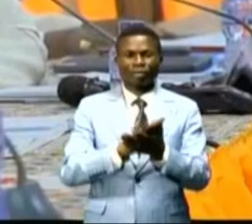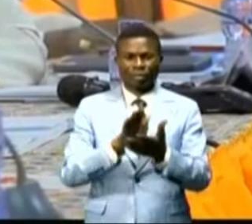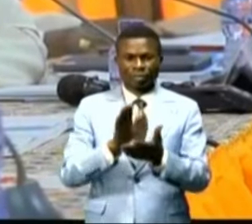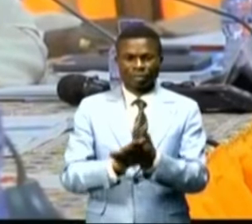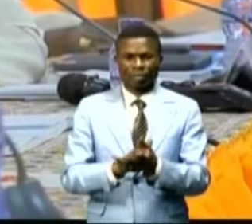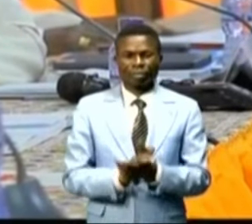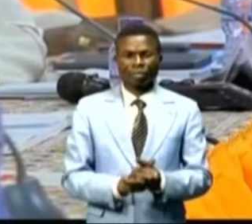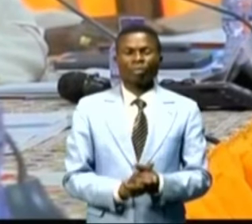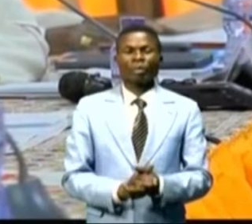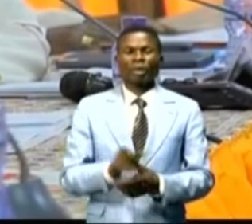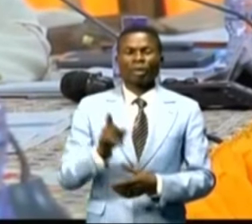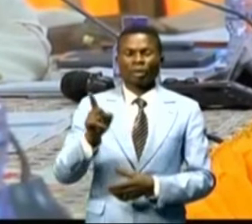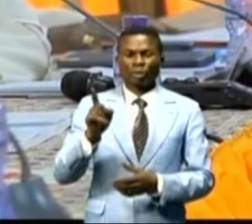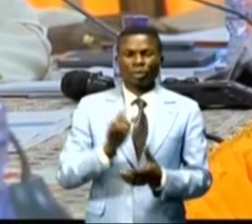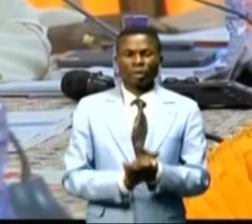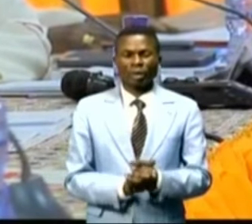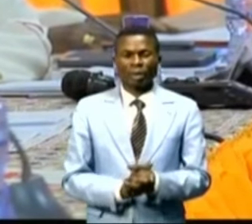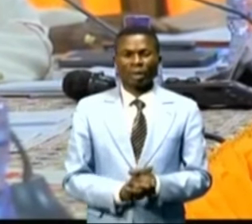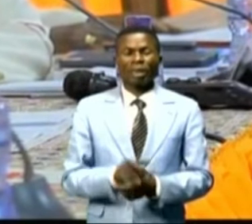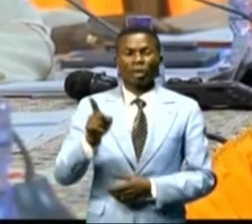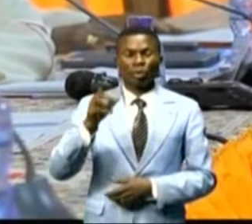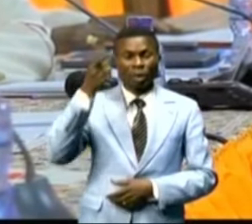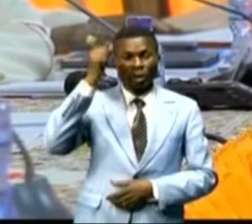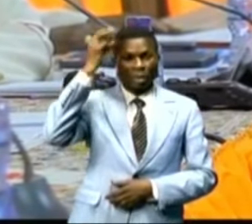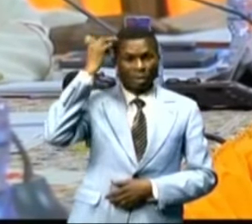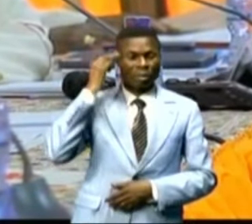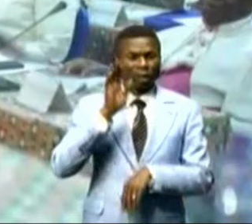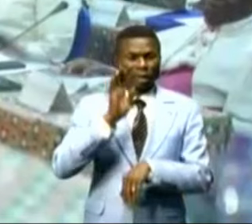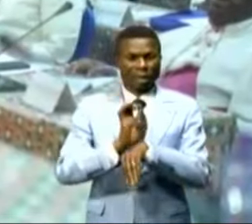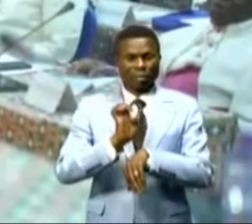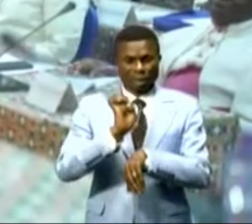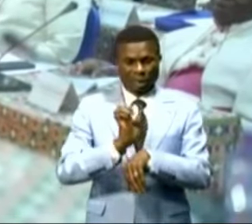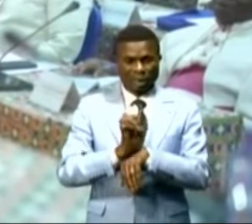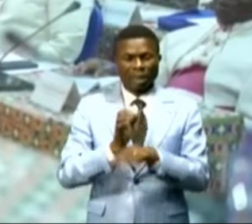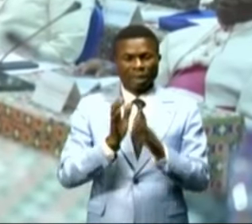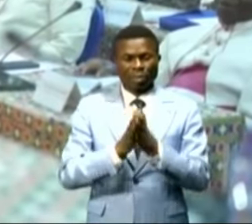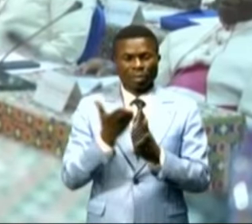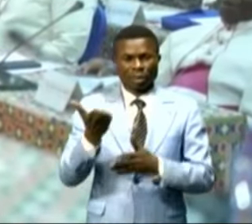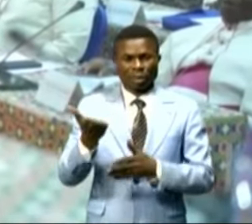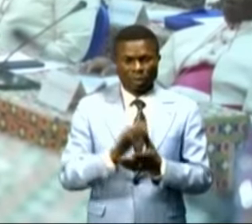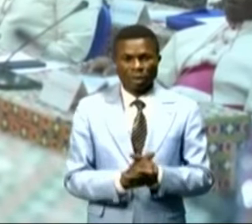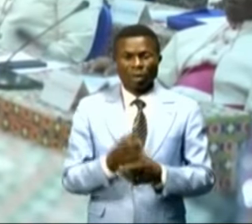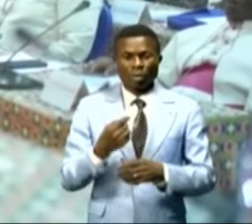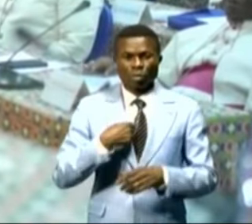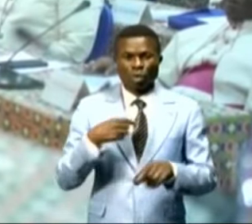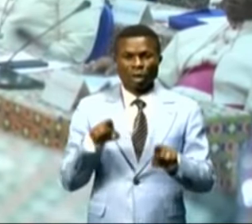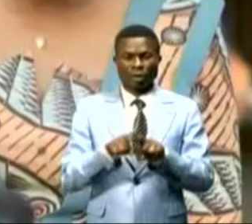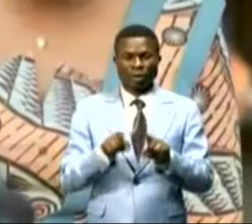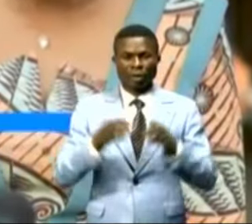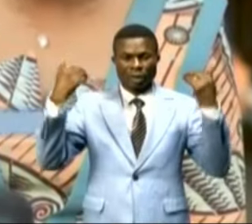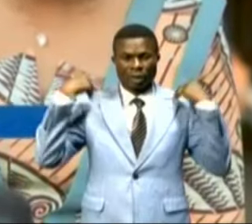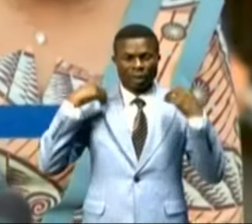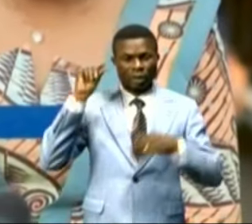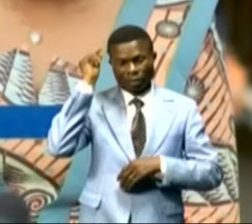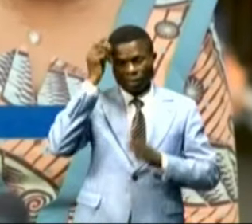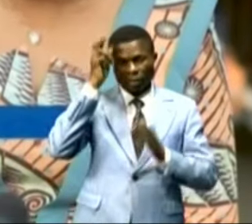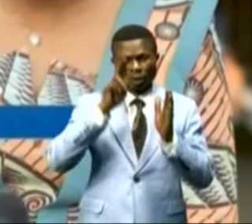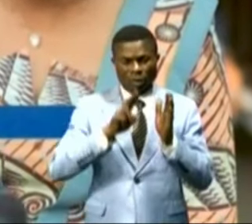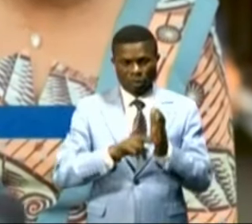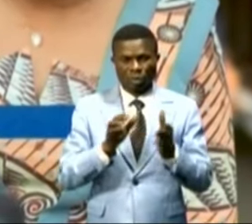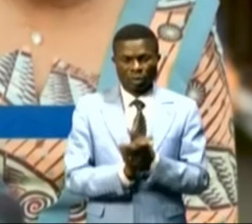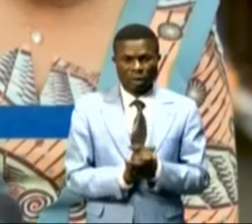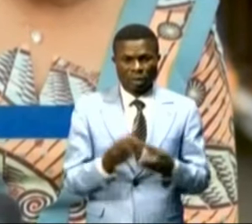Fille de l'Église qui a la lourde charge de conduire l'exécutif national. En tant que chef de gouvernement, parce que